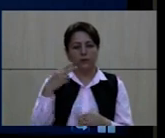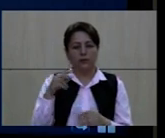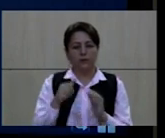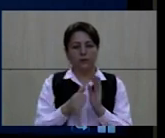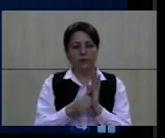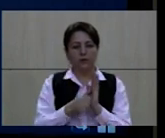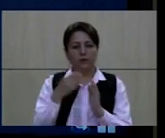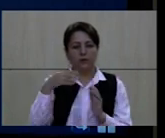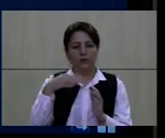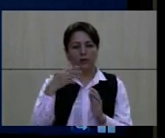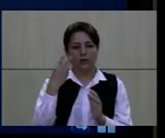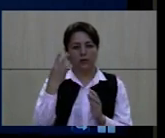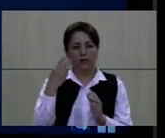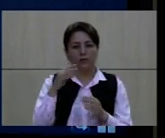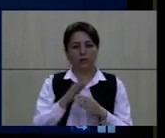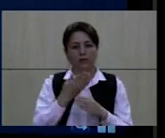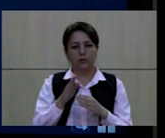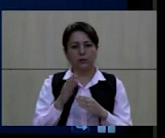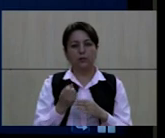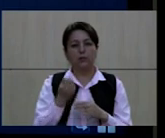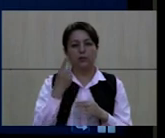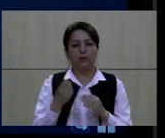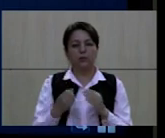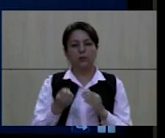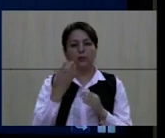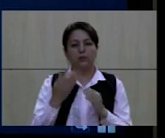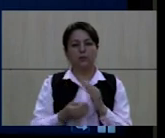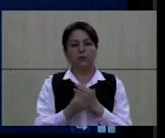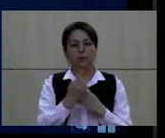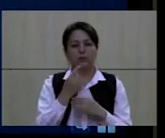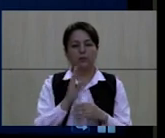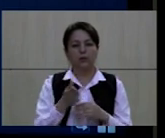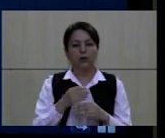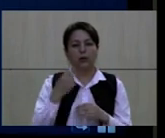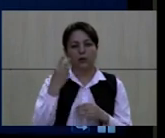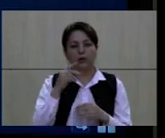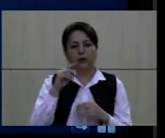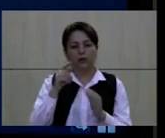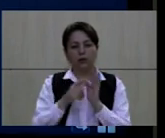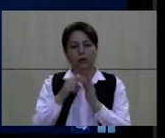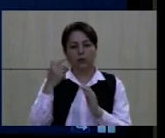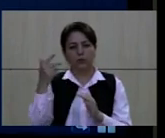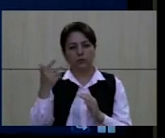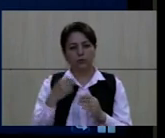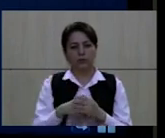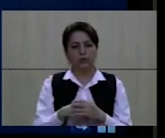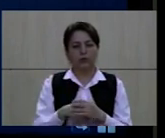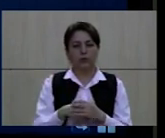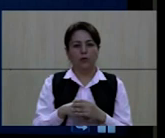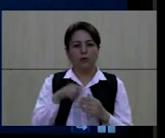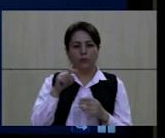126 ni 42 ga bo'lsak nechchi hosil bo'ladi? 2 7 3. Demak, buni